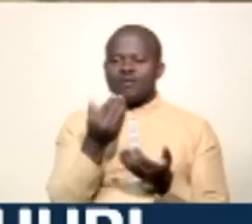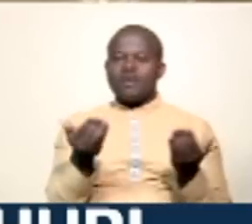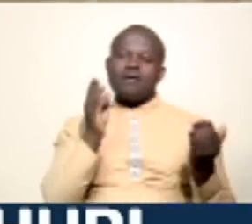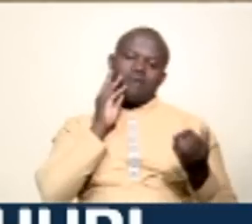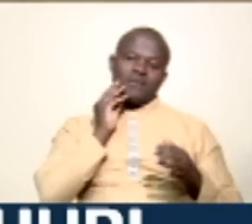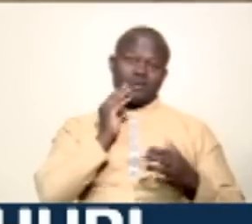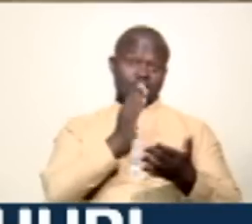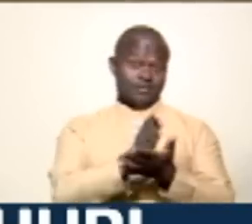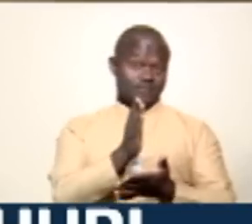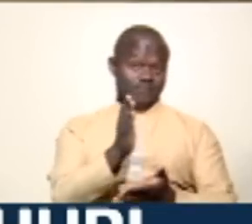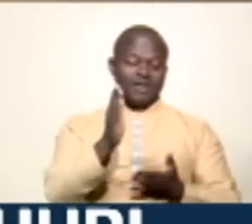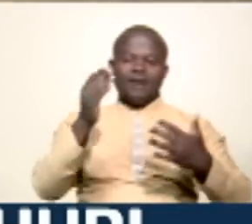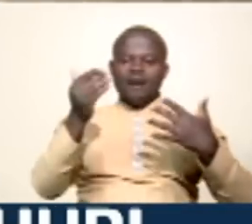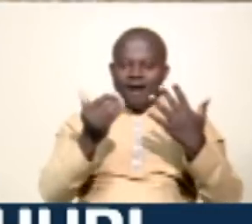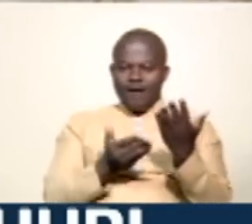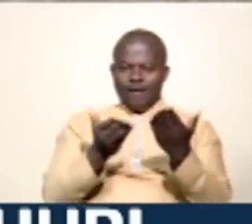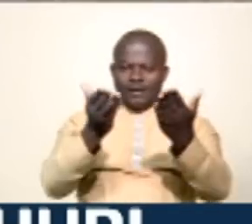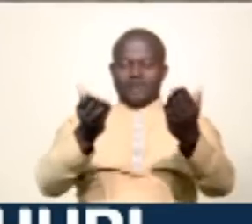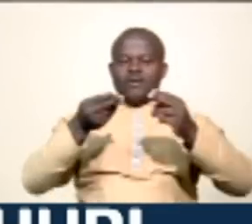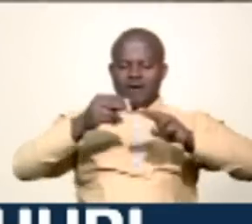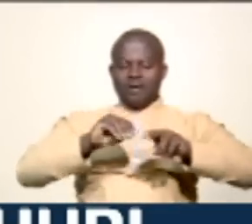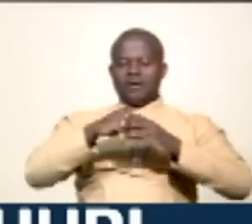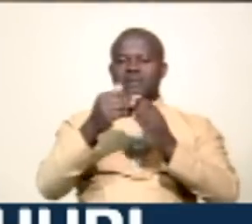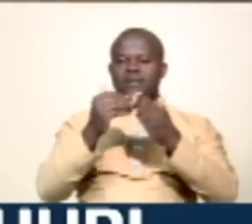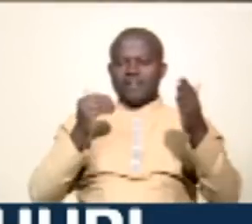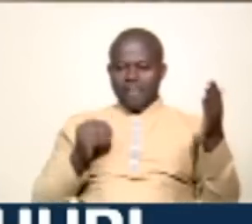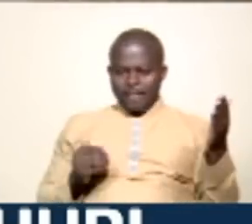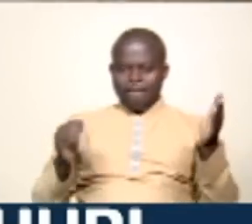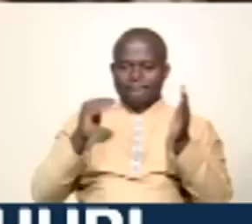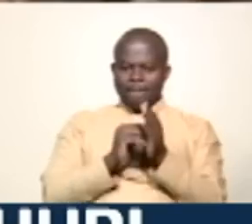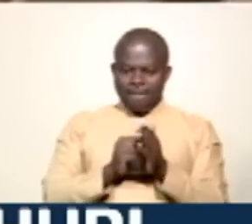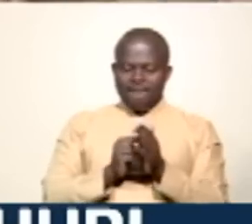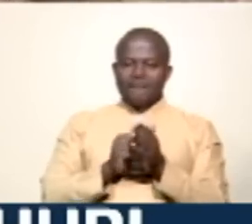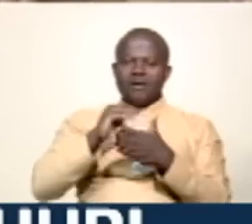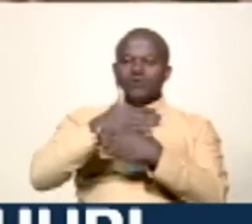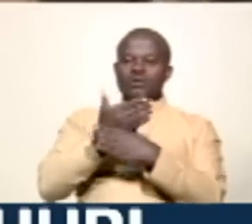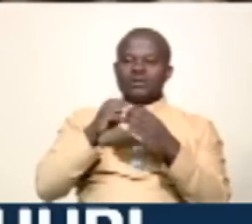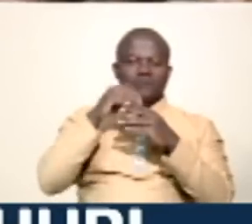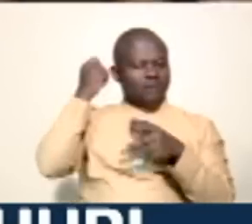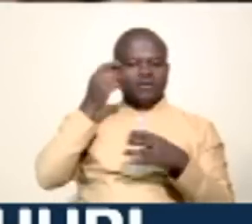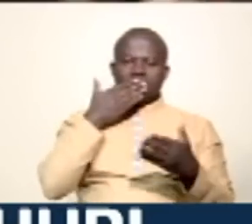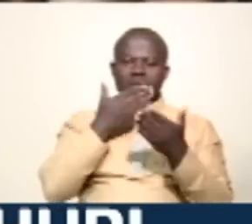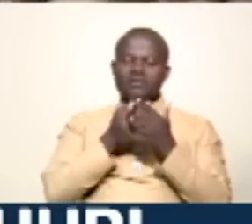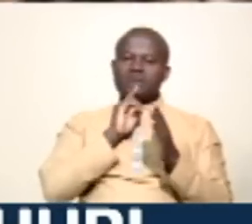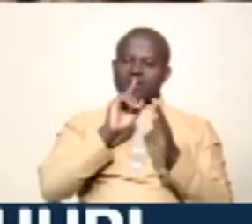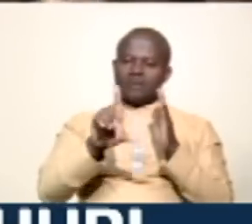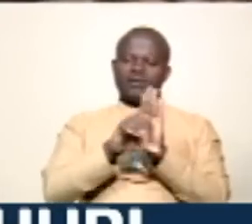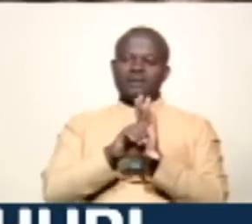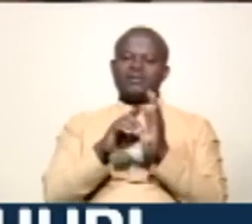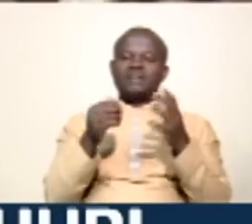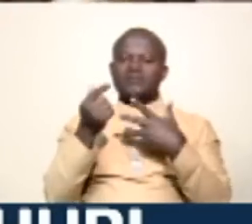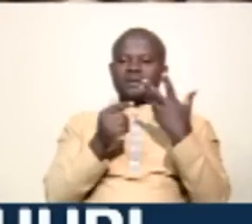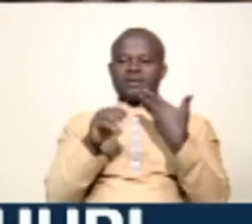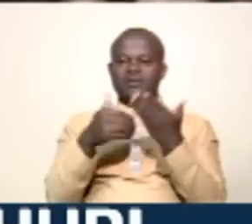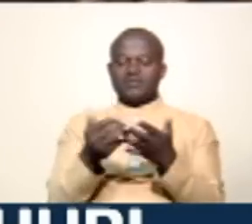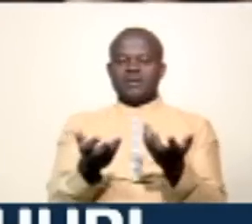se numva rero nabwo habayemo kubanza kongera gusangira kumva neza amabwiriza rwose ibijyanye